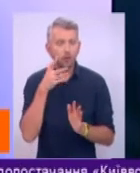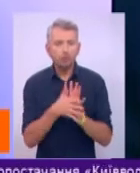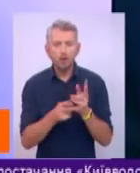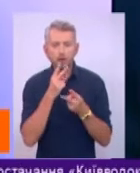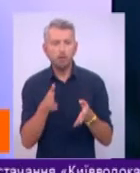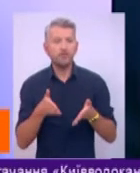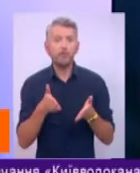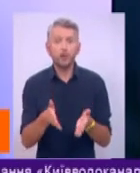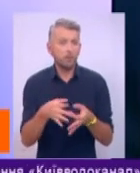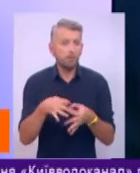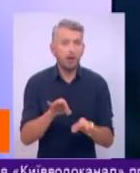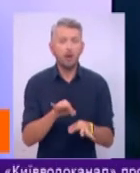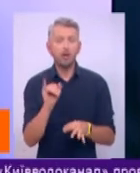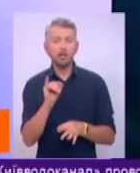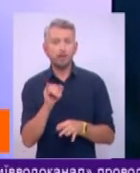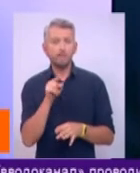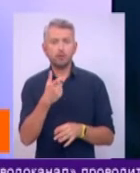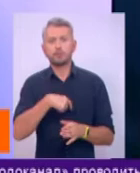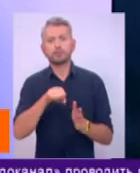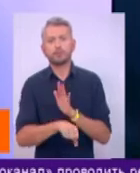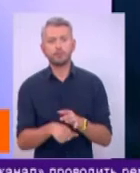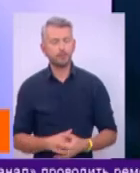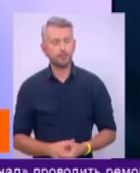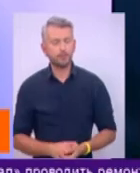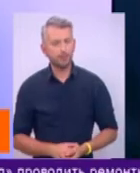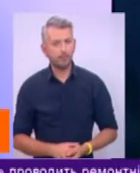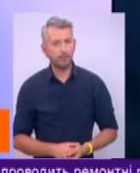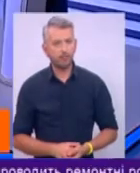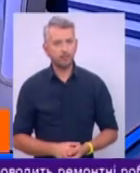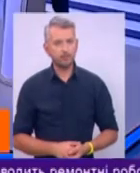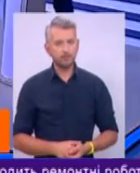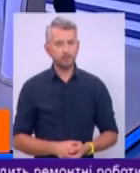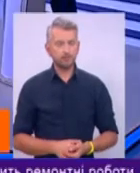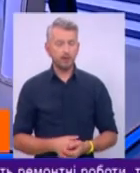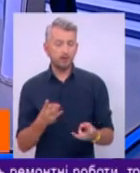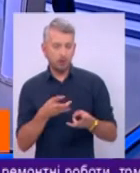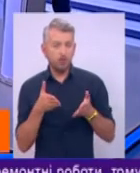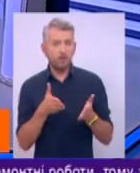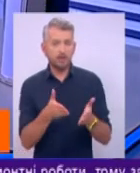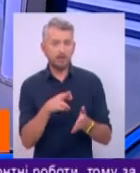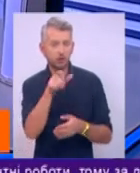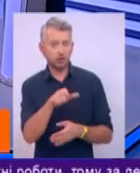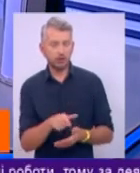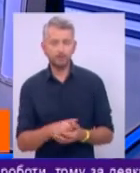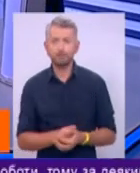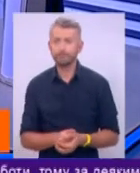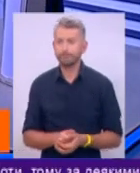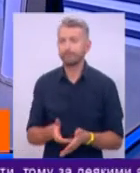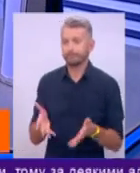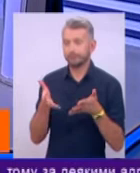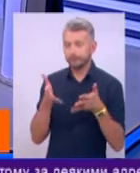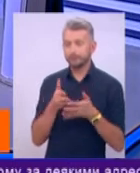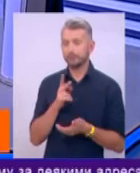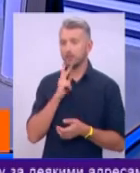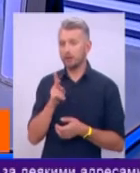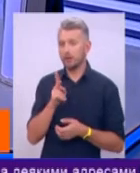бачить виходу і все. І вона покінчує життя самогубством. Тобто треба вихід для людини. Зрозуміло. Ну, дивіться, от,